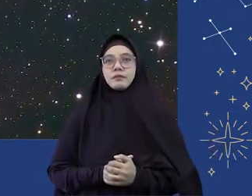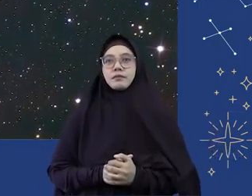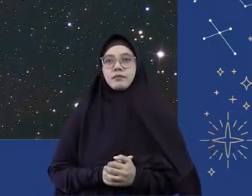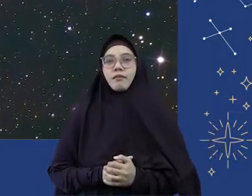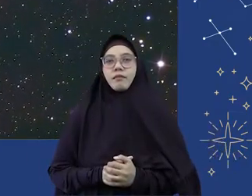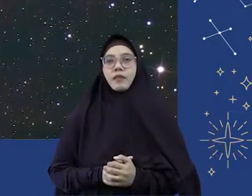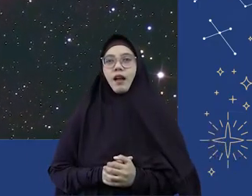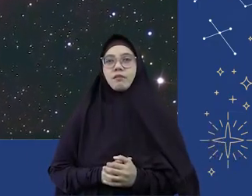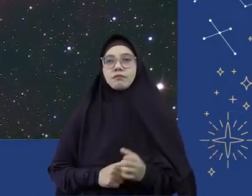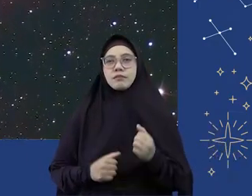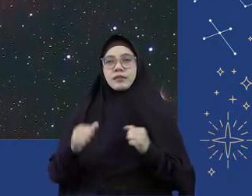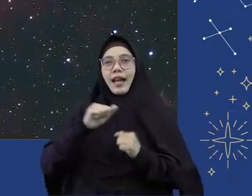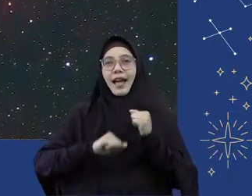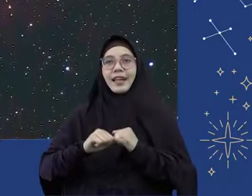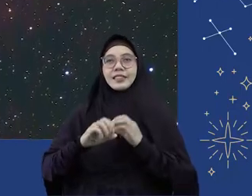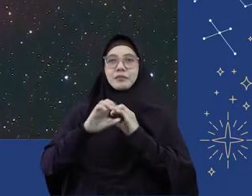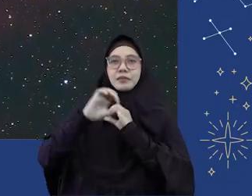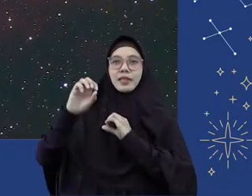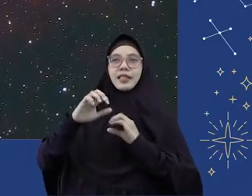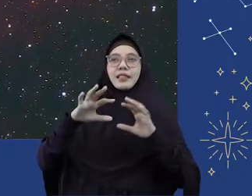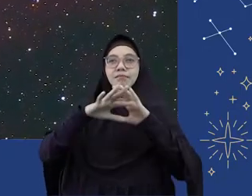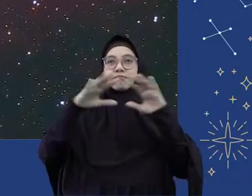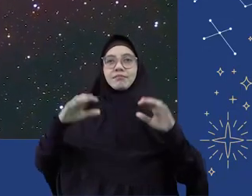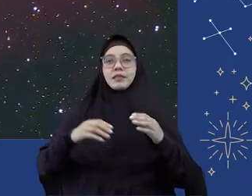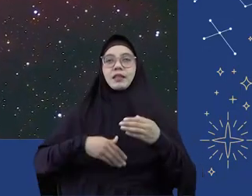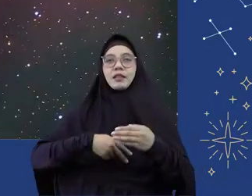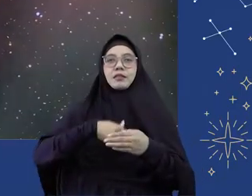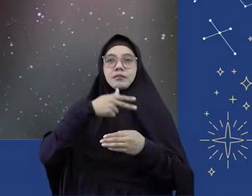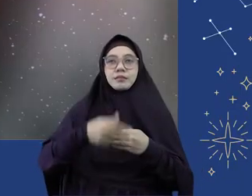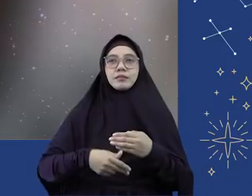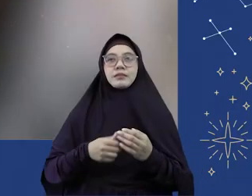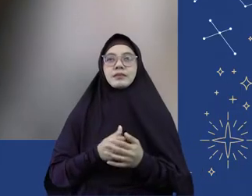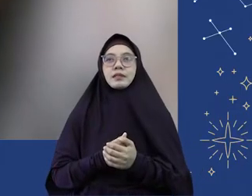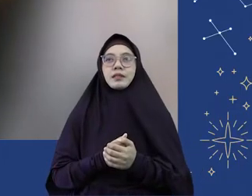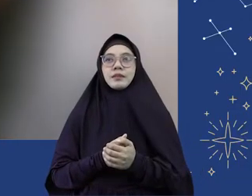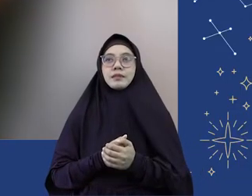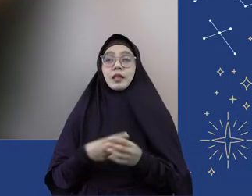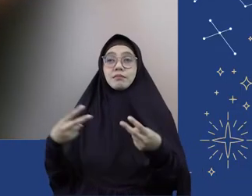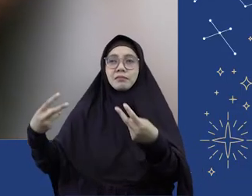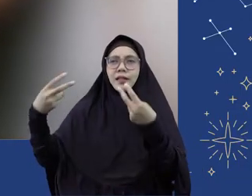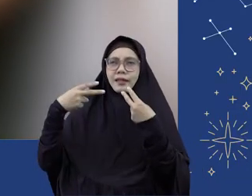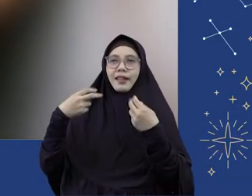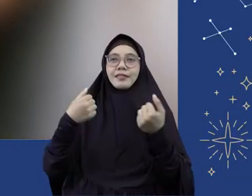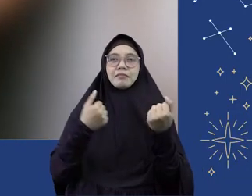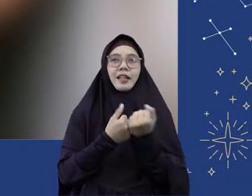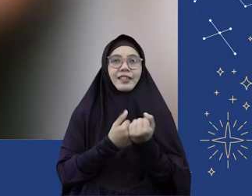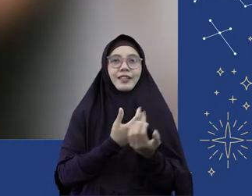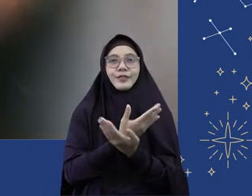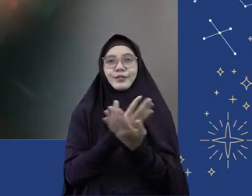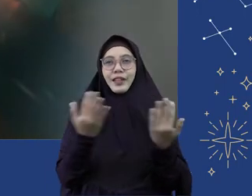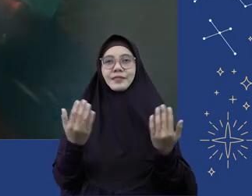meneliti fenomena jagat raya adalah baik untuk keberlangsungan observatorium mendapat perhatian dan dukungan dari masyarakat